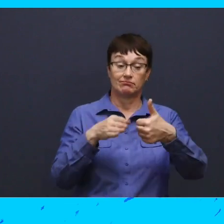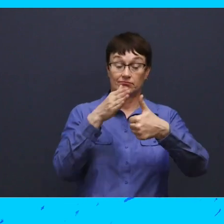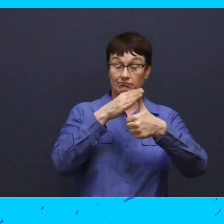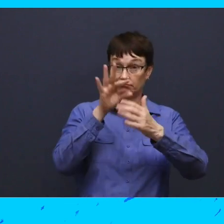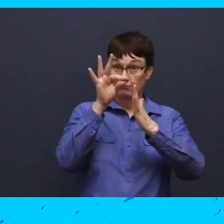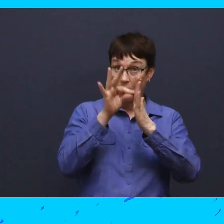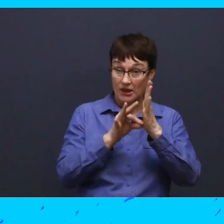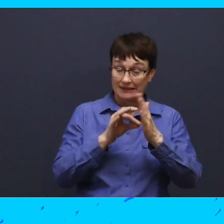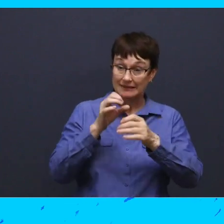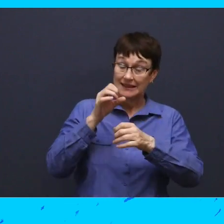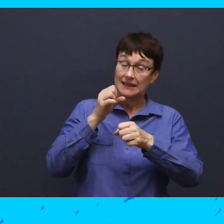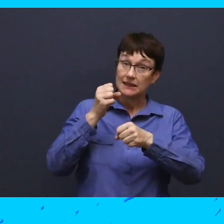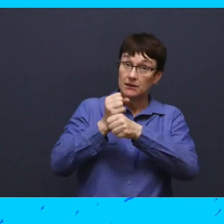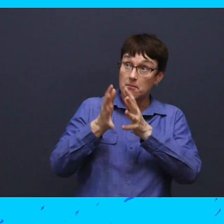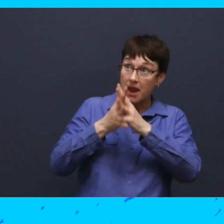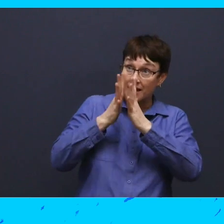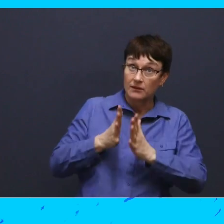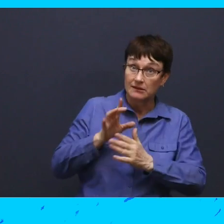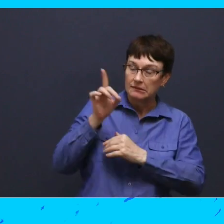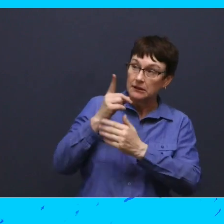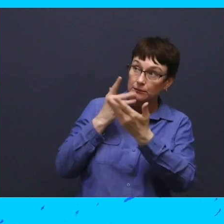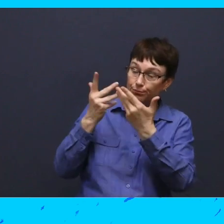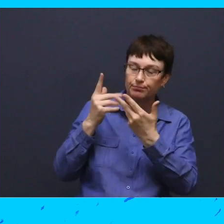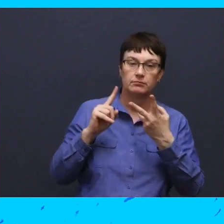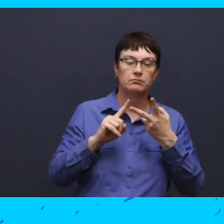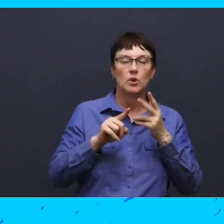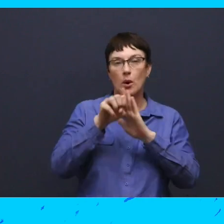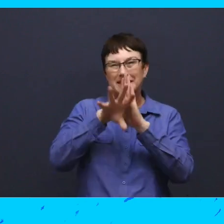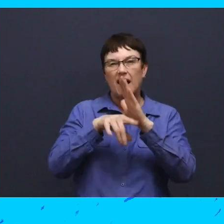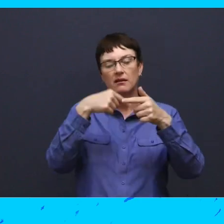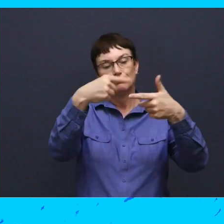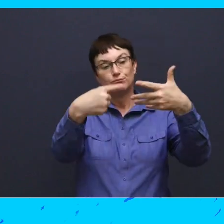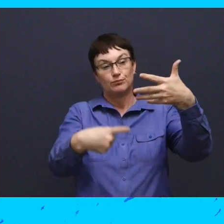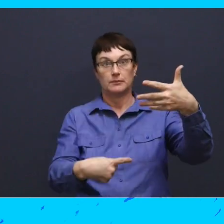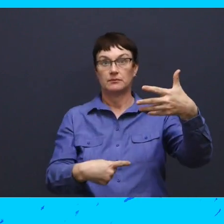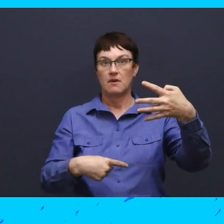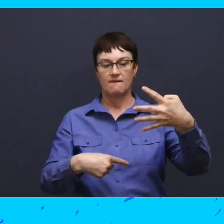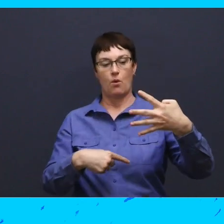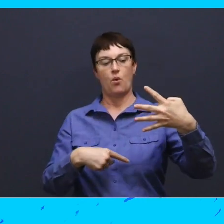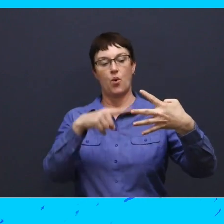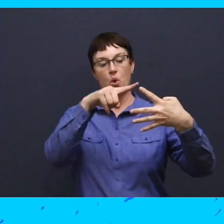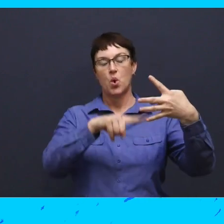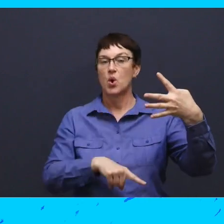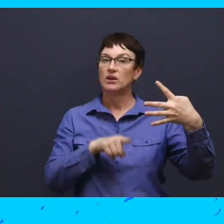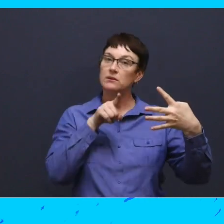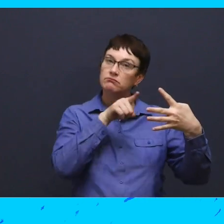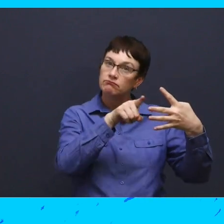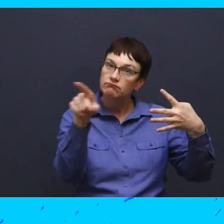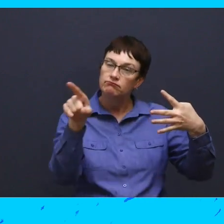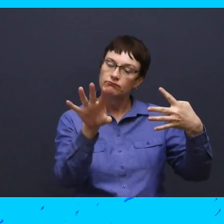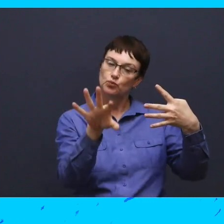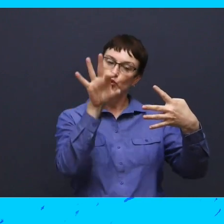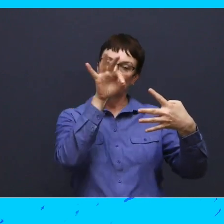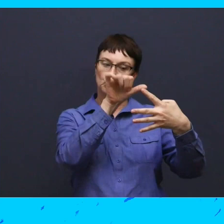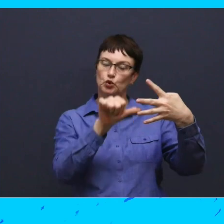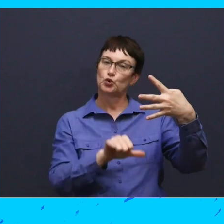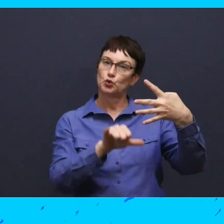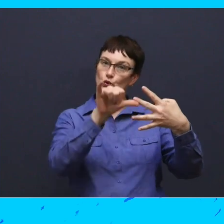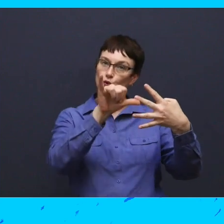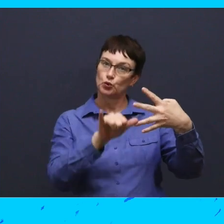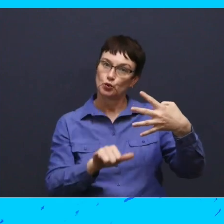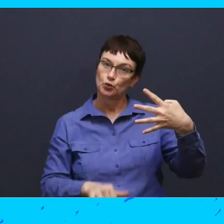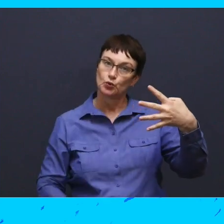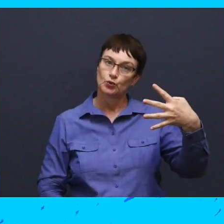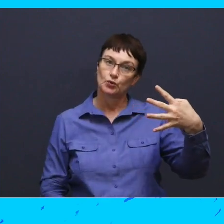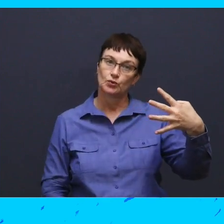la divulgation par les médias et la quatrième, la formation des adolescents comme